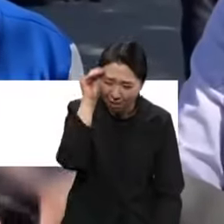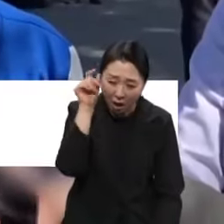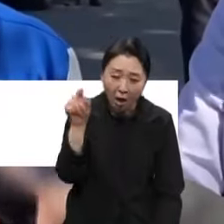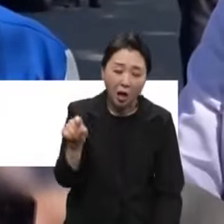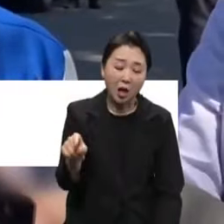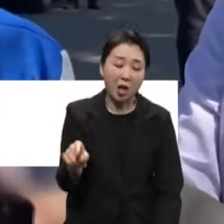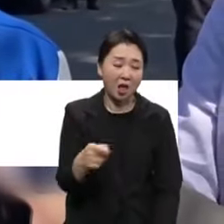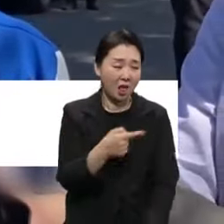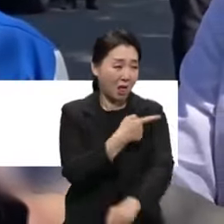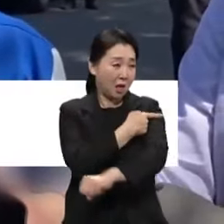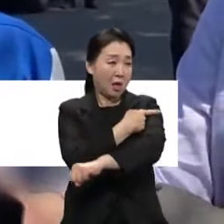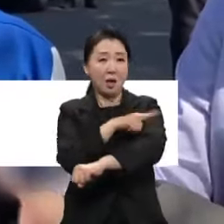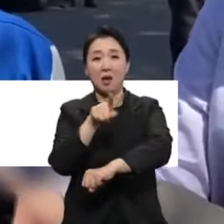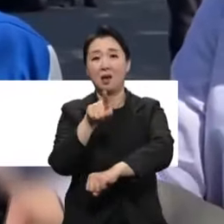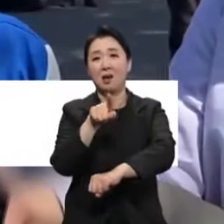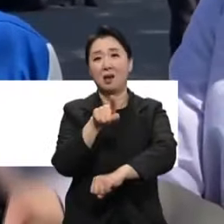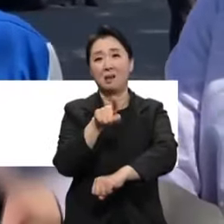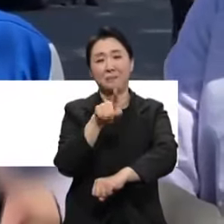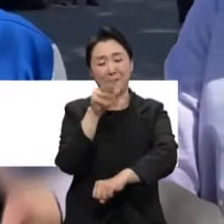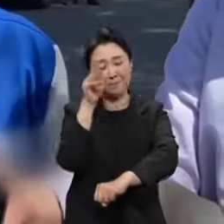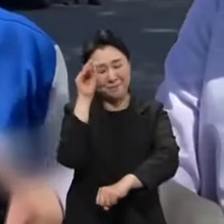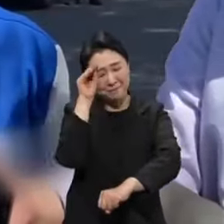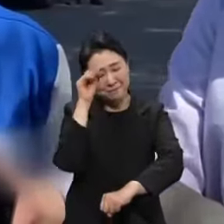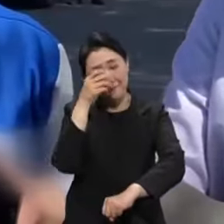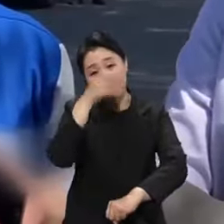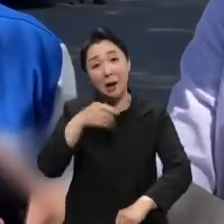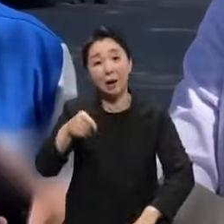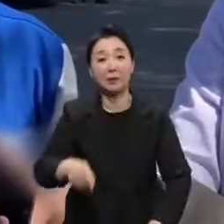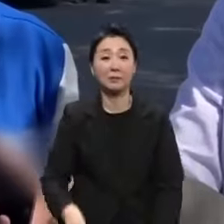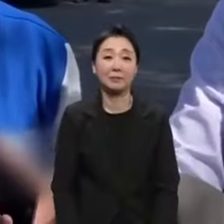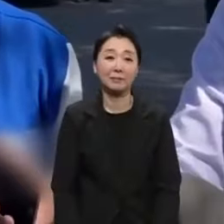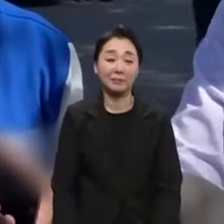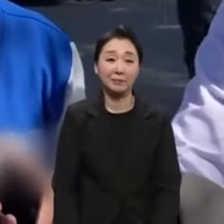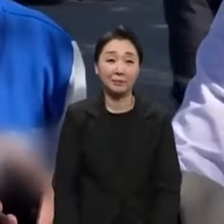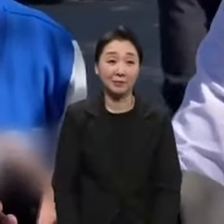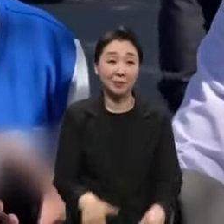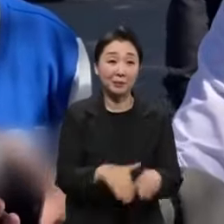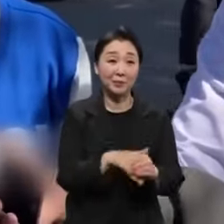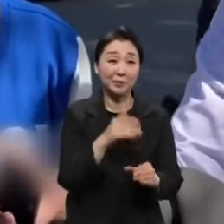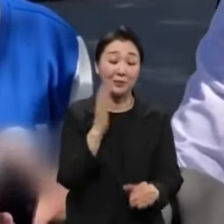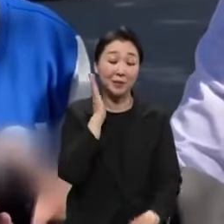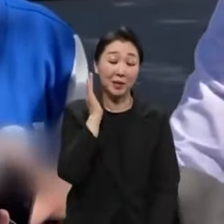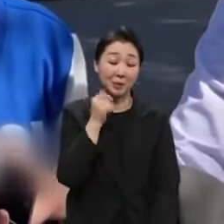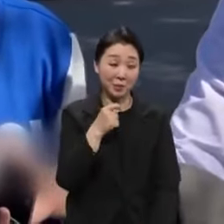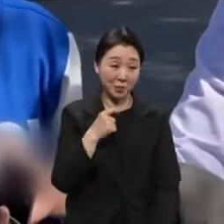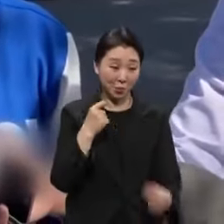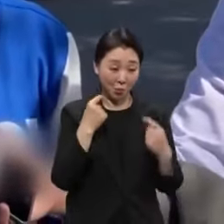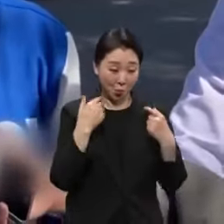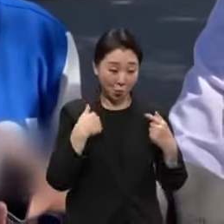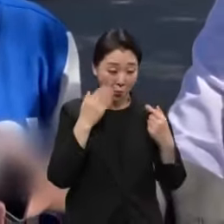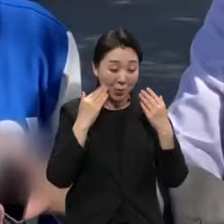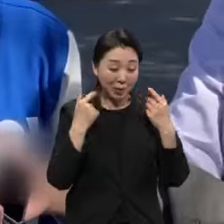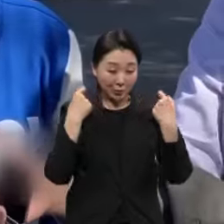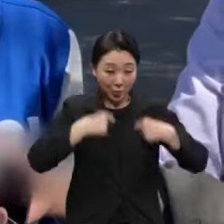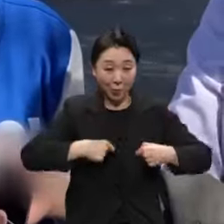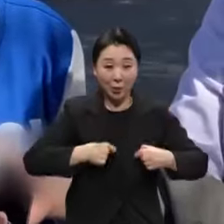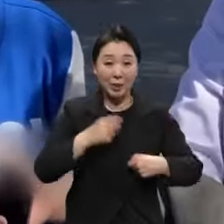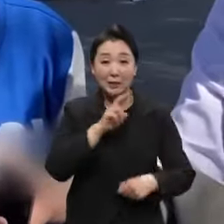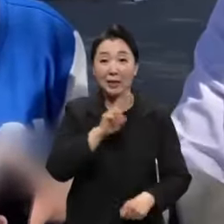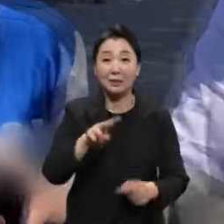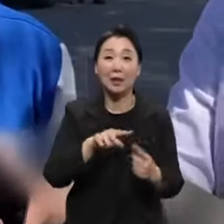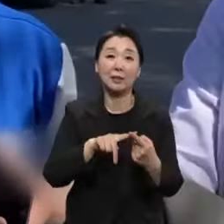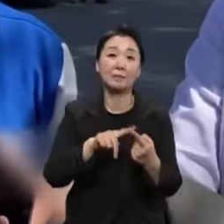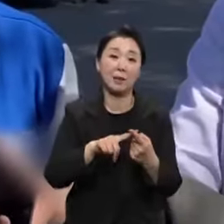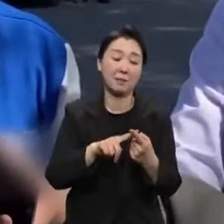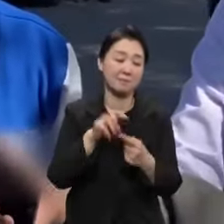무능하고 무도하고. 파란색 점퍼를 입은 문 전 대통령, 야당의 이름을 차례대로 언급해 강조했습니다.